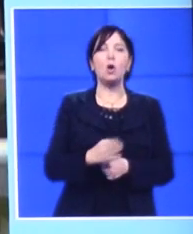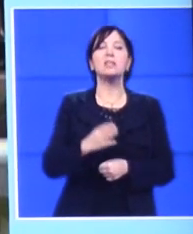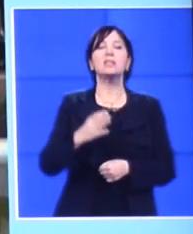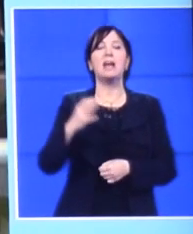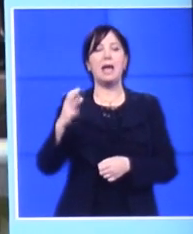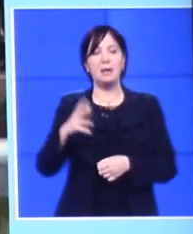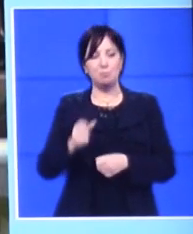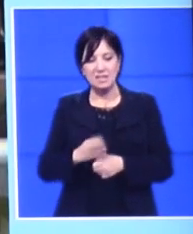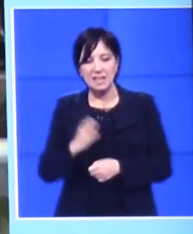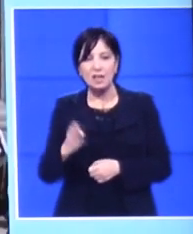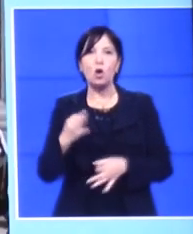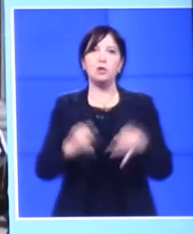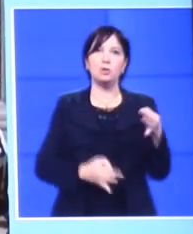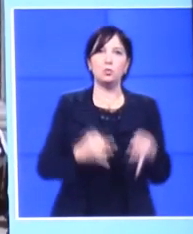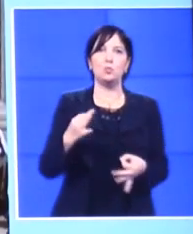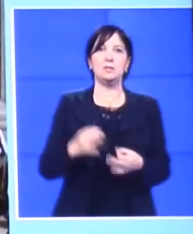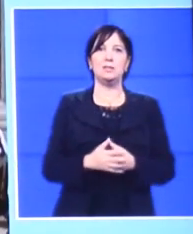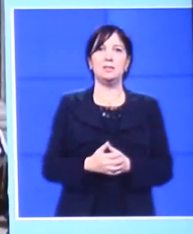giustizia.